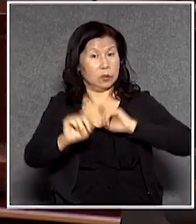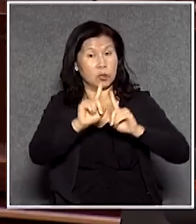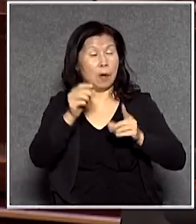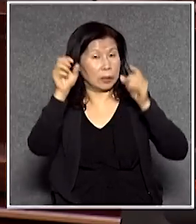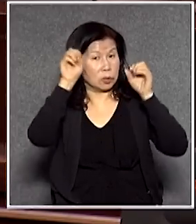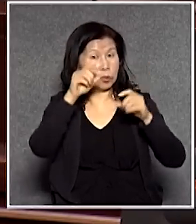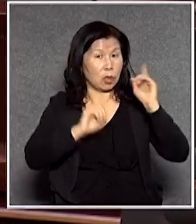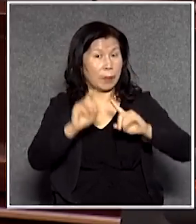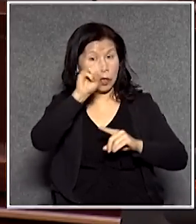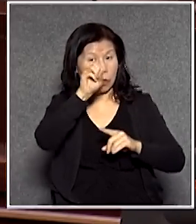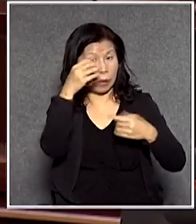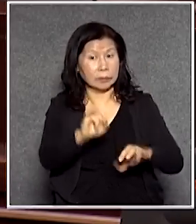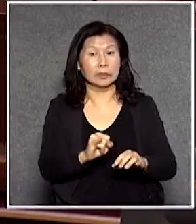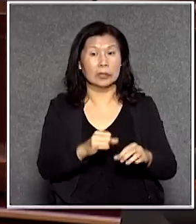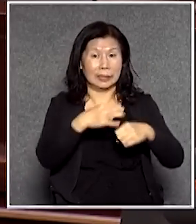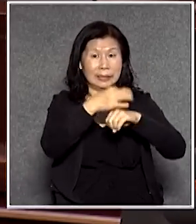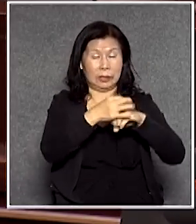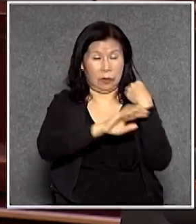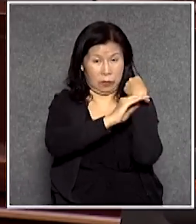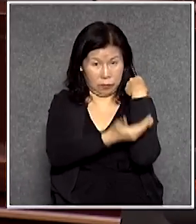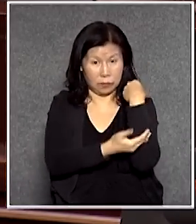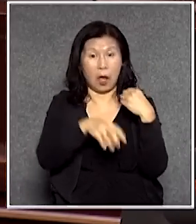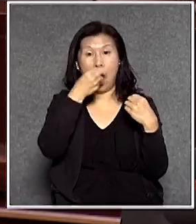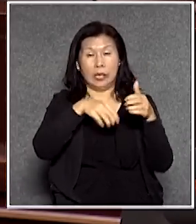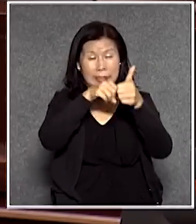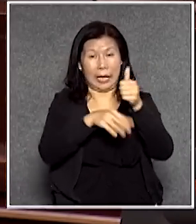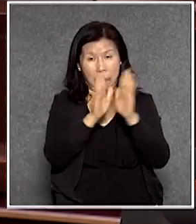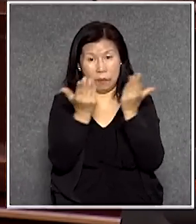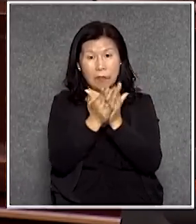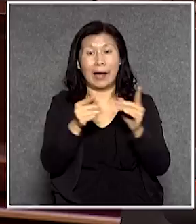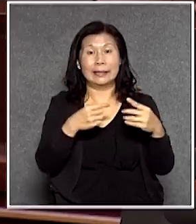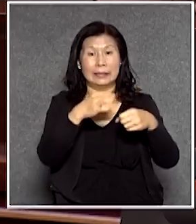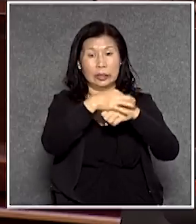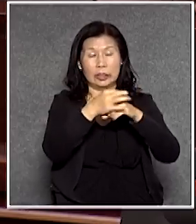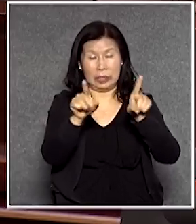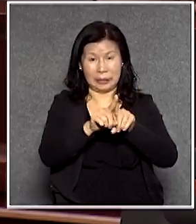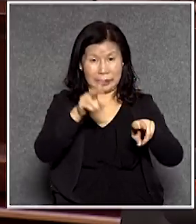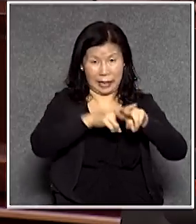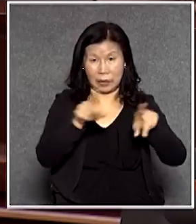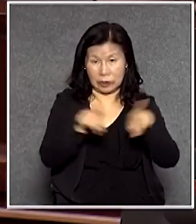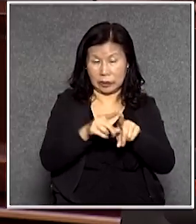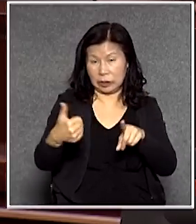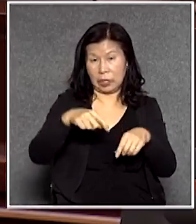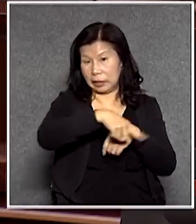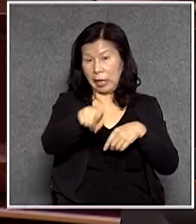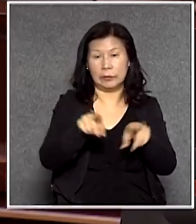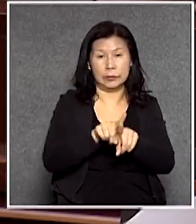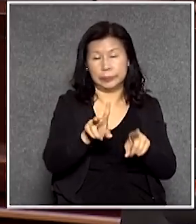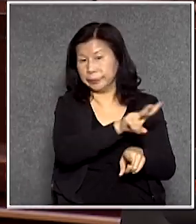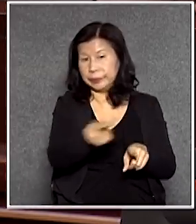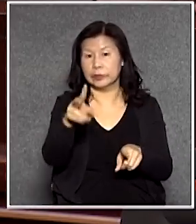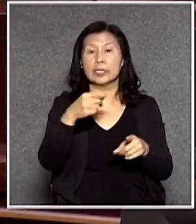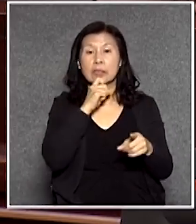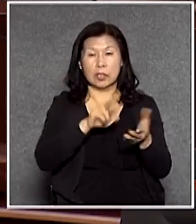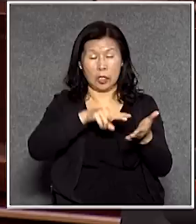嘅呢？國家憲法和香港基本法都要求維護國家的統一和領土完整，任何港